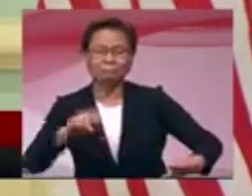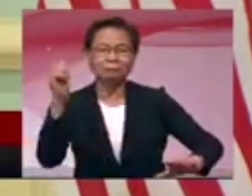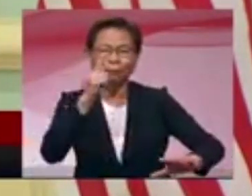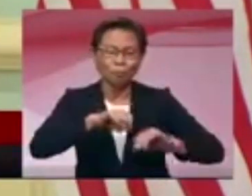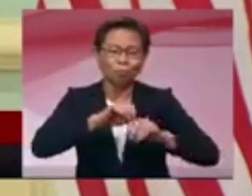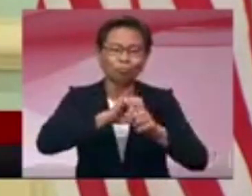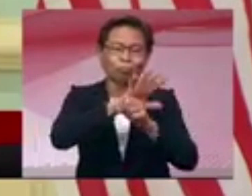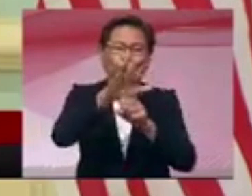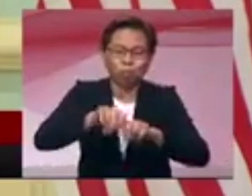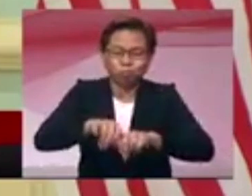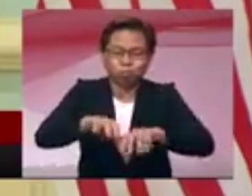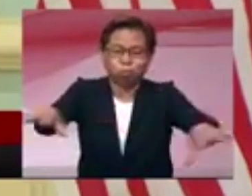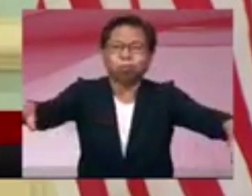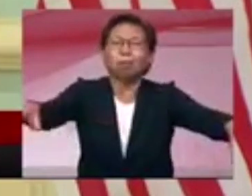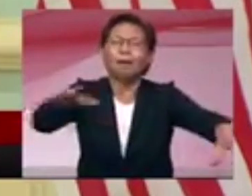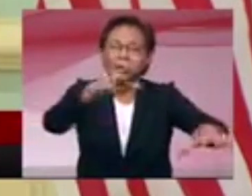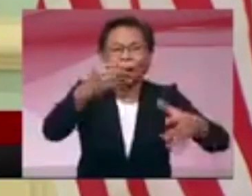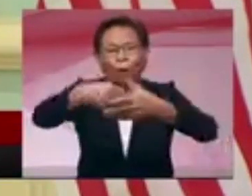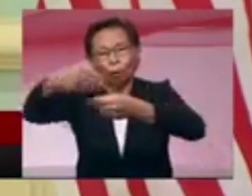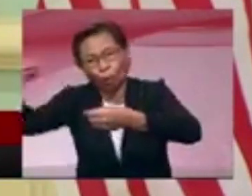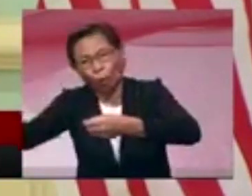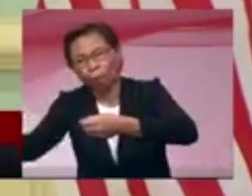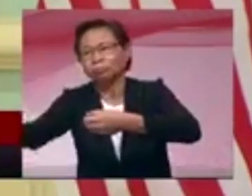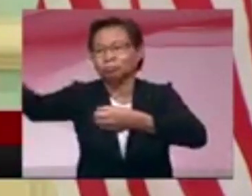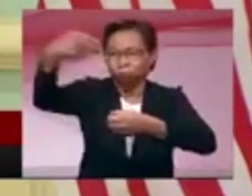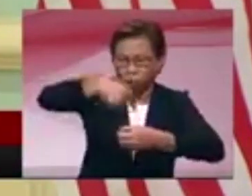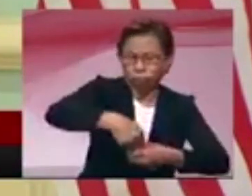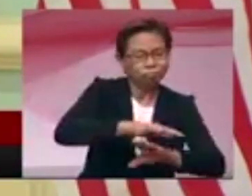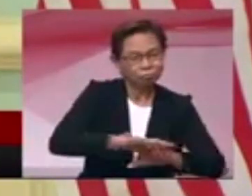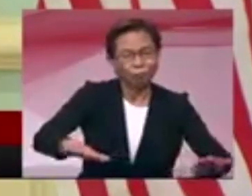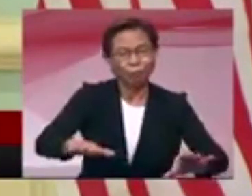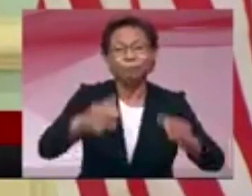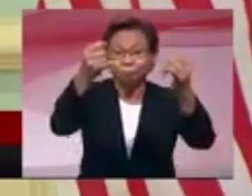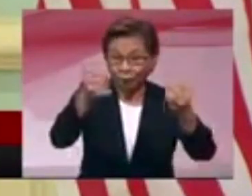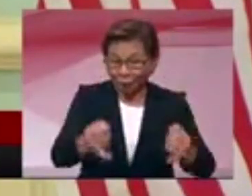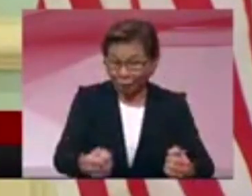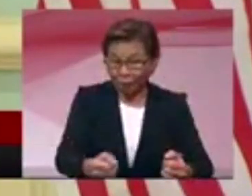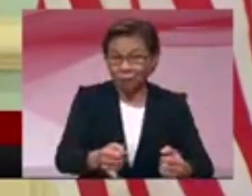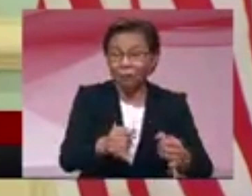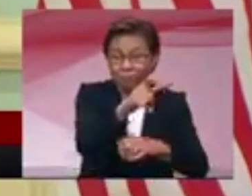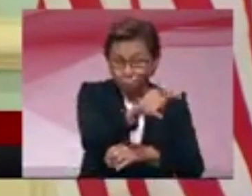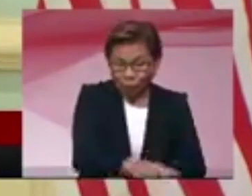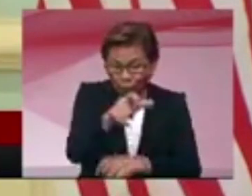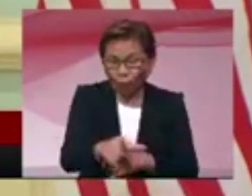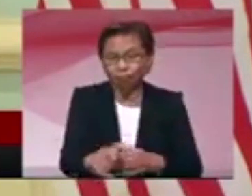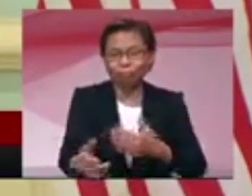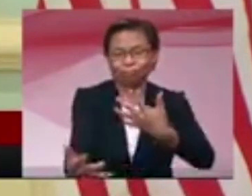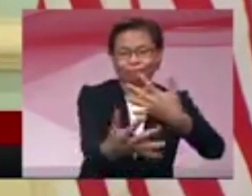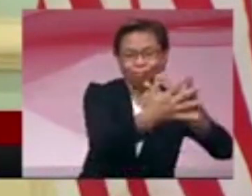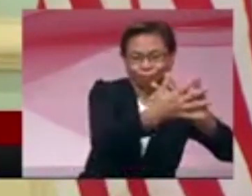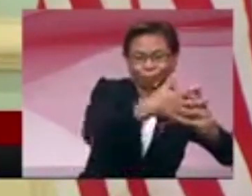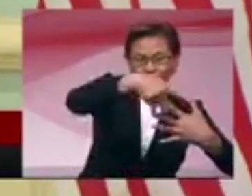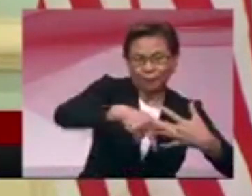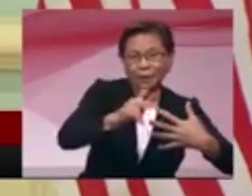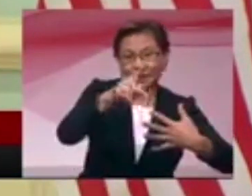penyebaran sesama mereka dan juga keluar. Dan setiap individu yang berada di dalam kurungan PKPD